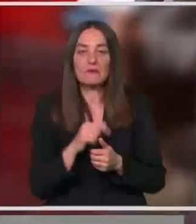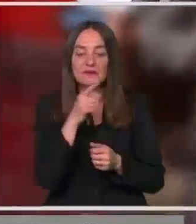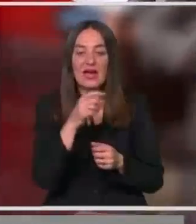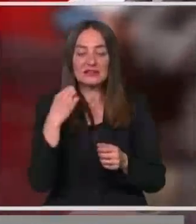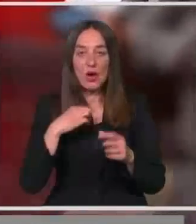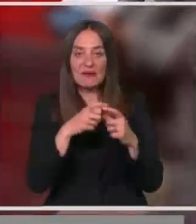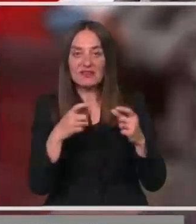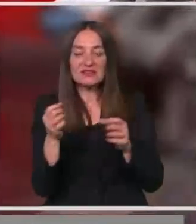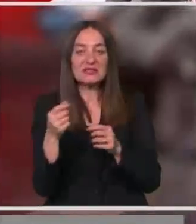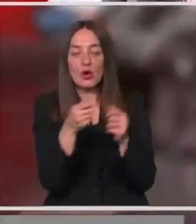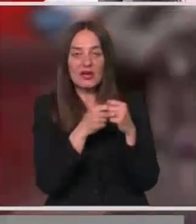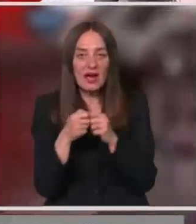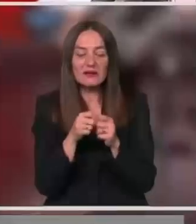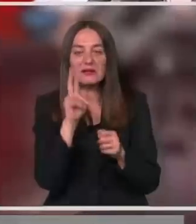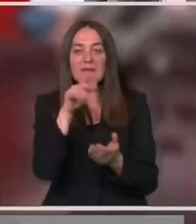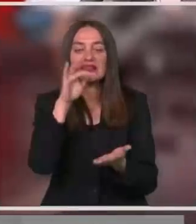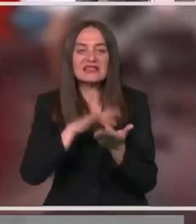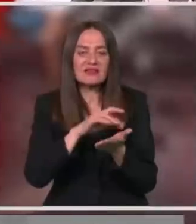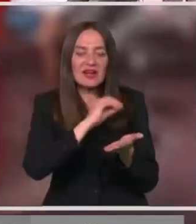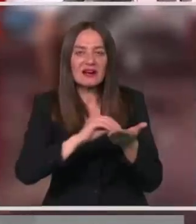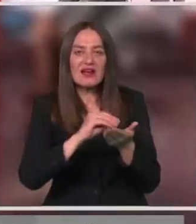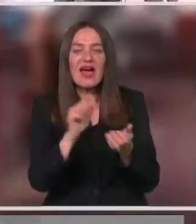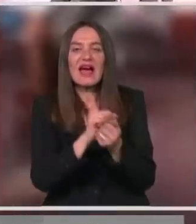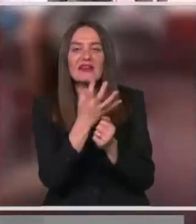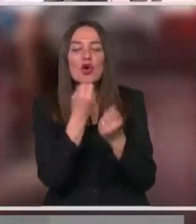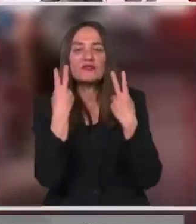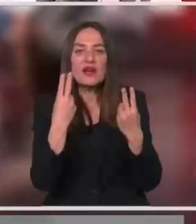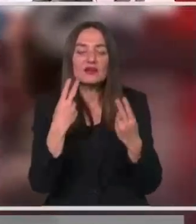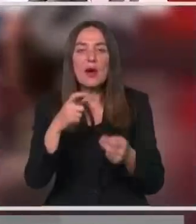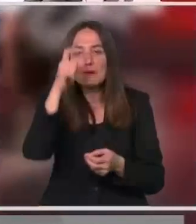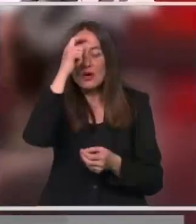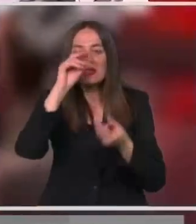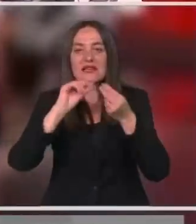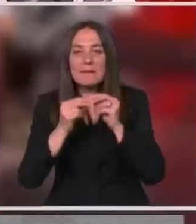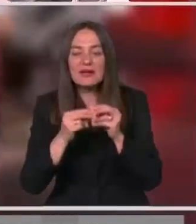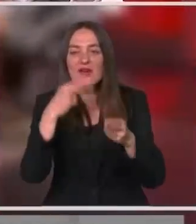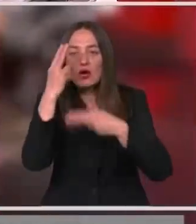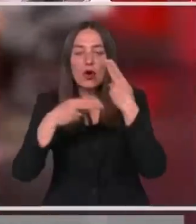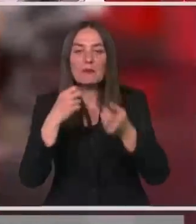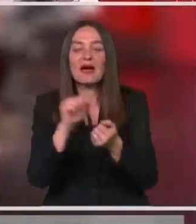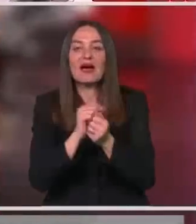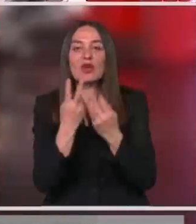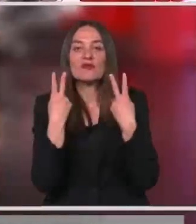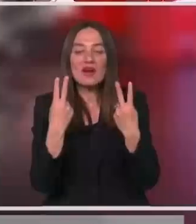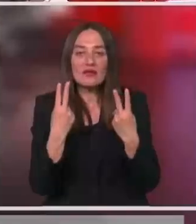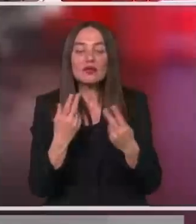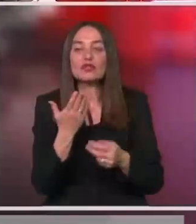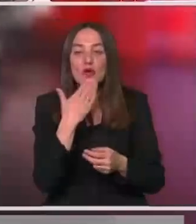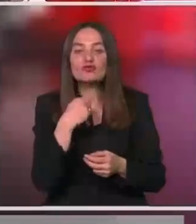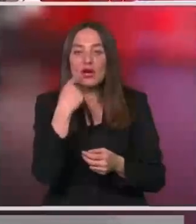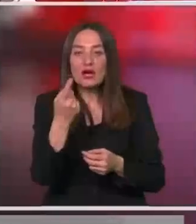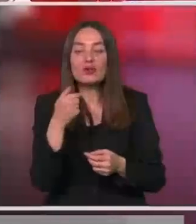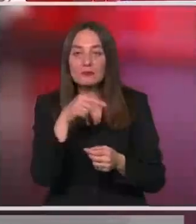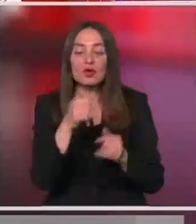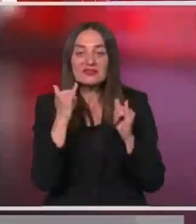obveznica organizuje, tu imate Centralni registar hartije od vrednosti, imate Beogradsku berzu, imate Komisiju za hartije od vrednosti. Dakle, hoću da vam kažem da smo